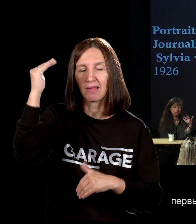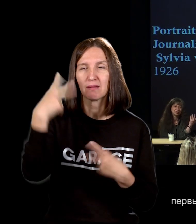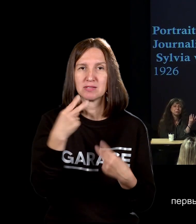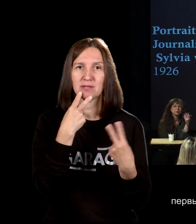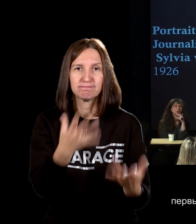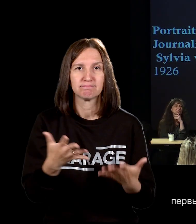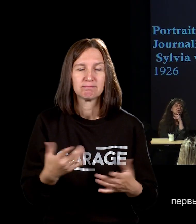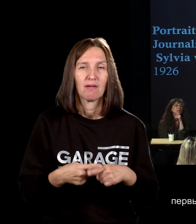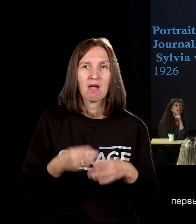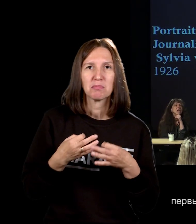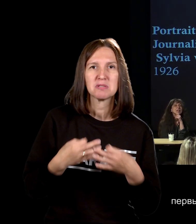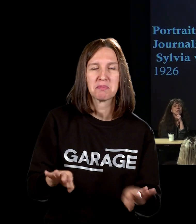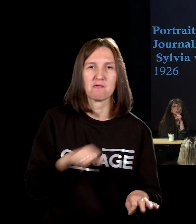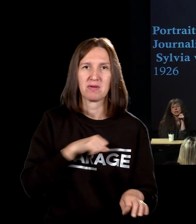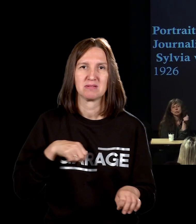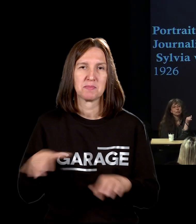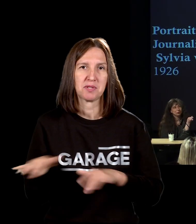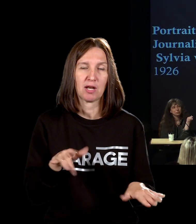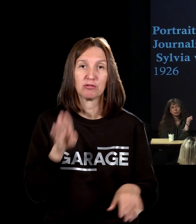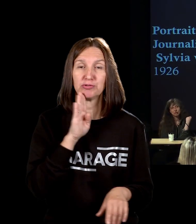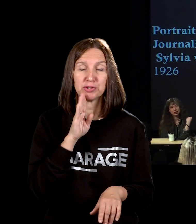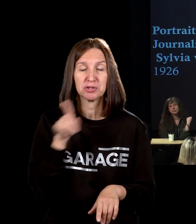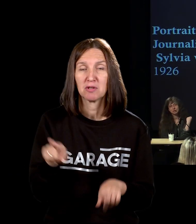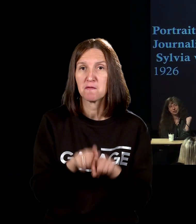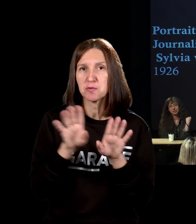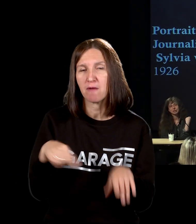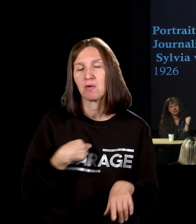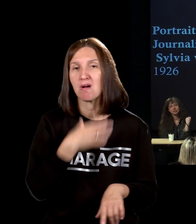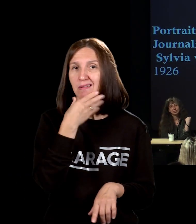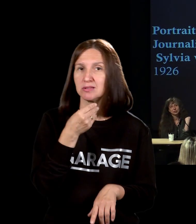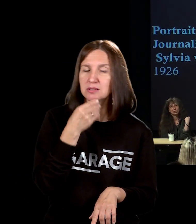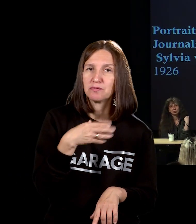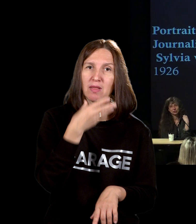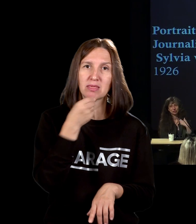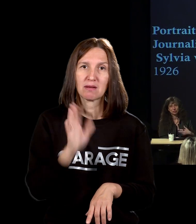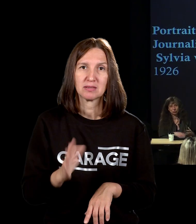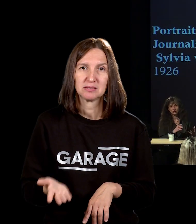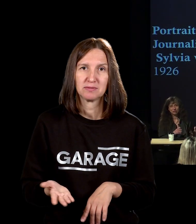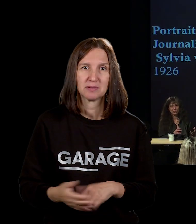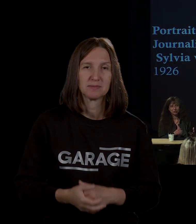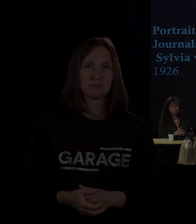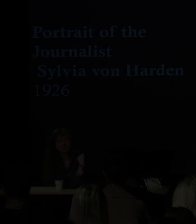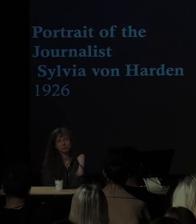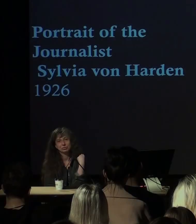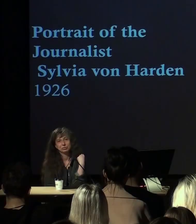самостоятельной, эмансипированной женщины, которая абсолютно все равно, красива она или некрасива.